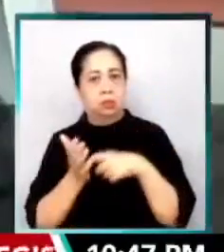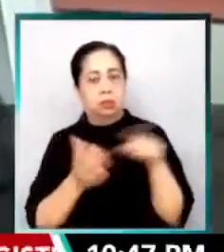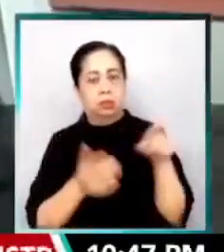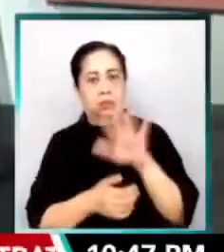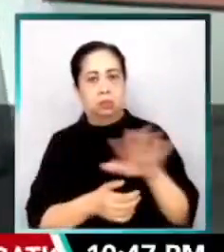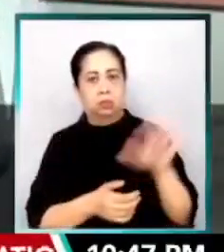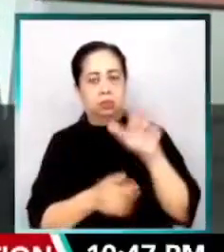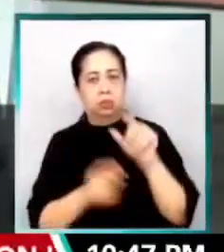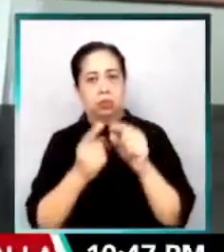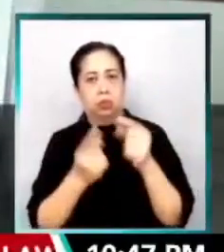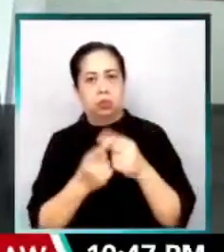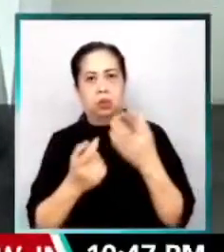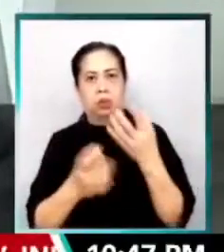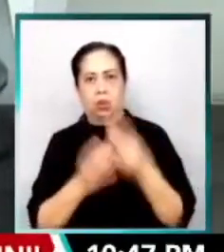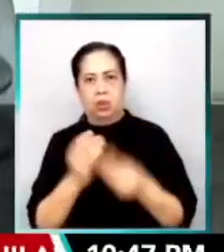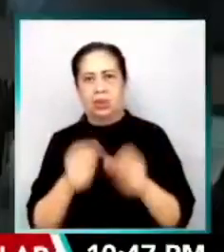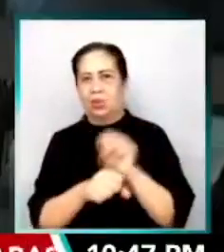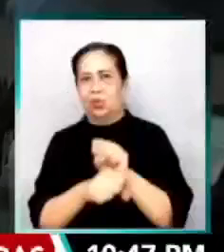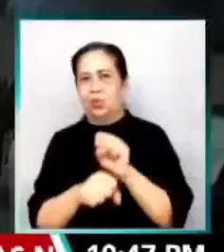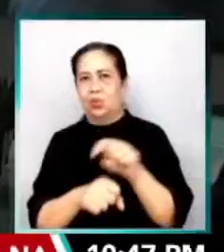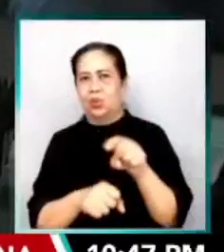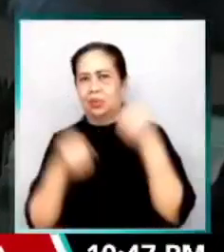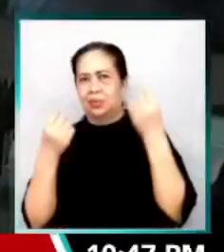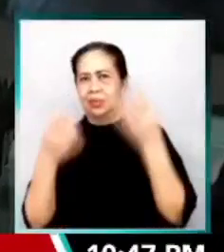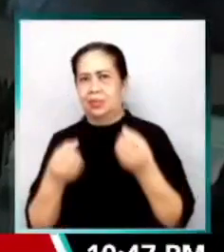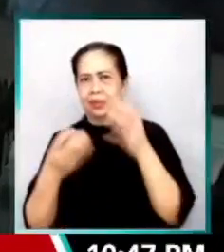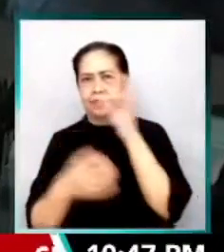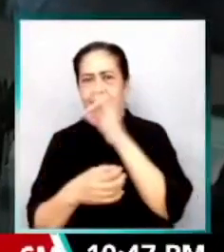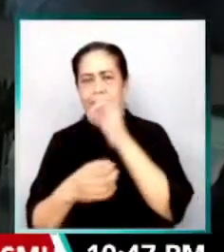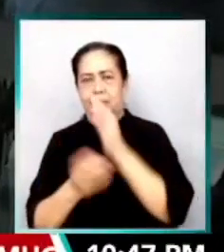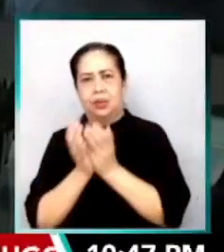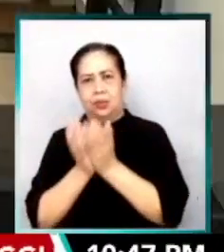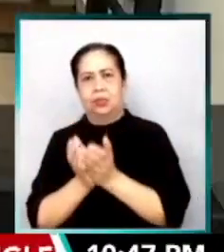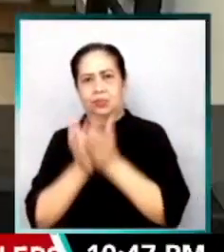maaring mawala ng trabaho ang libu-libong Pinoy seafarers.